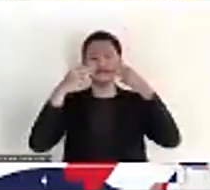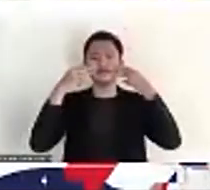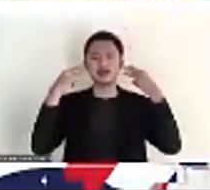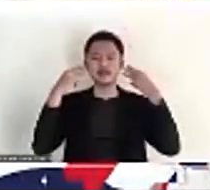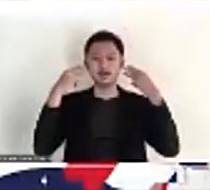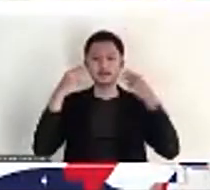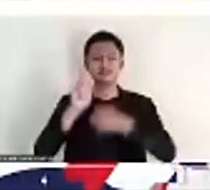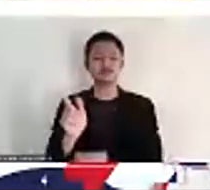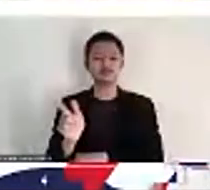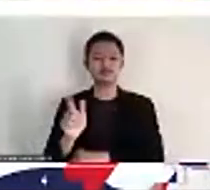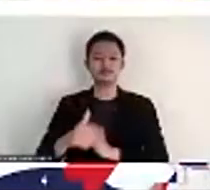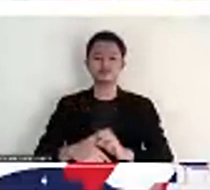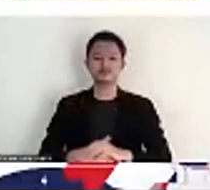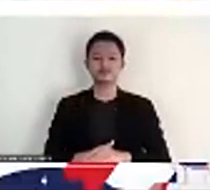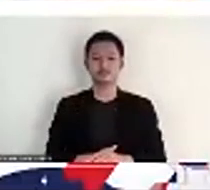Surakarta